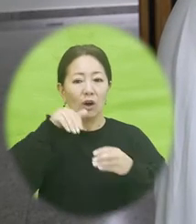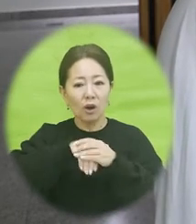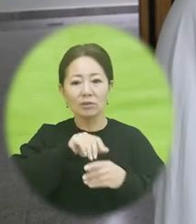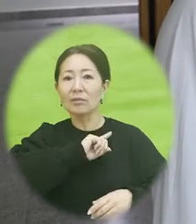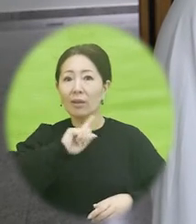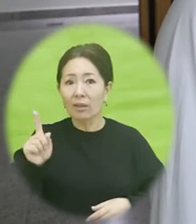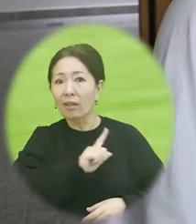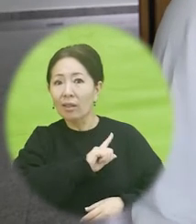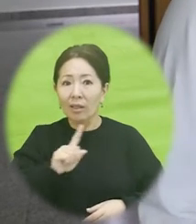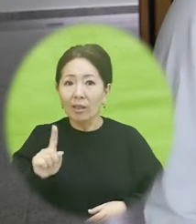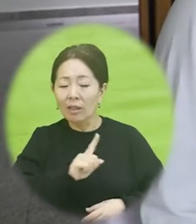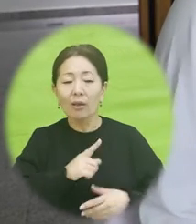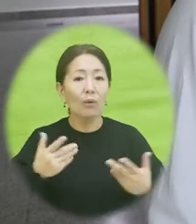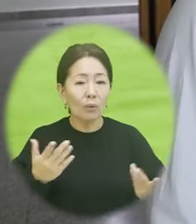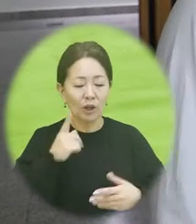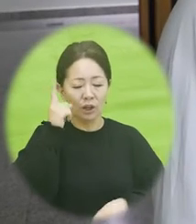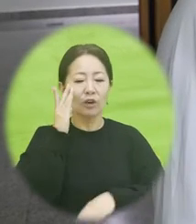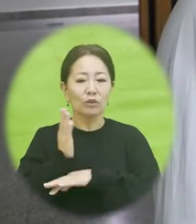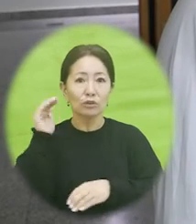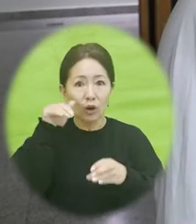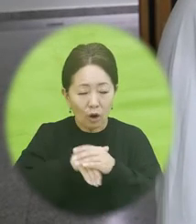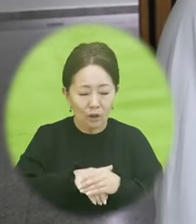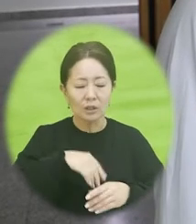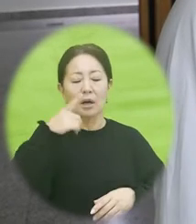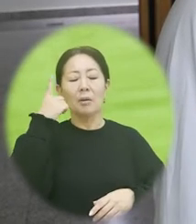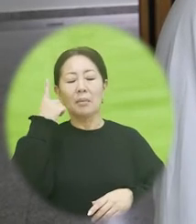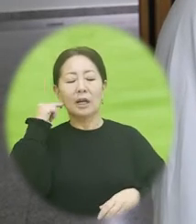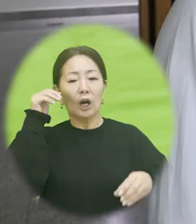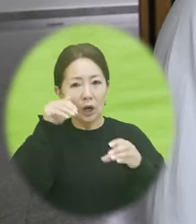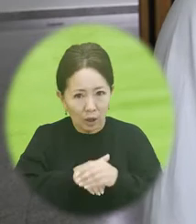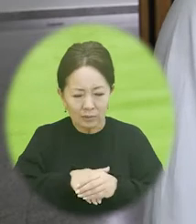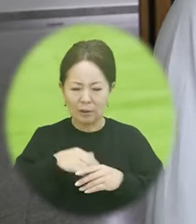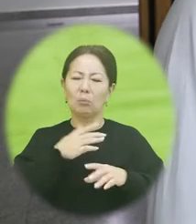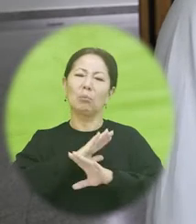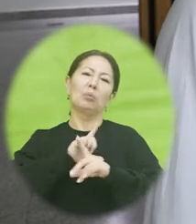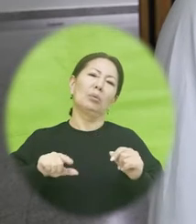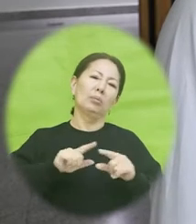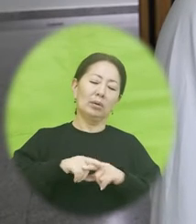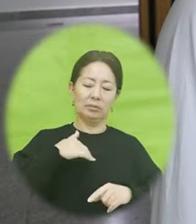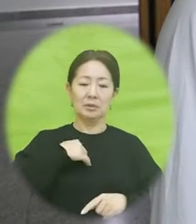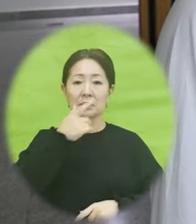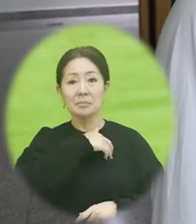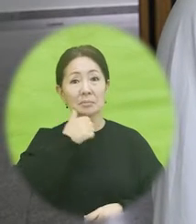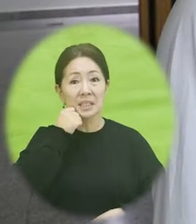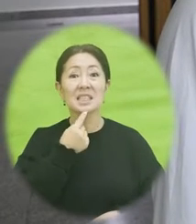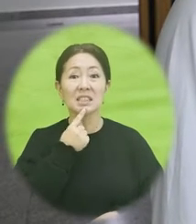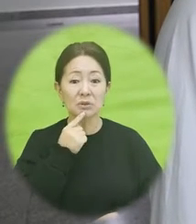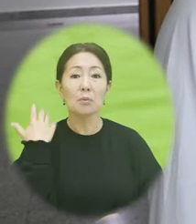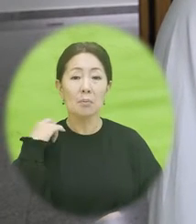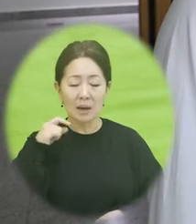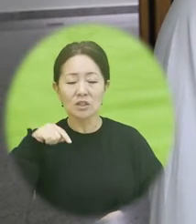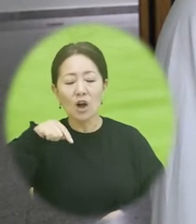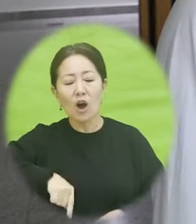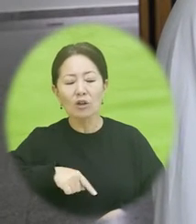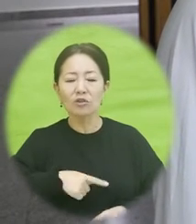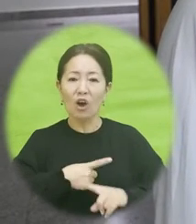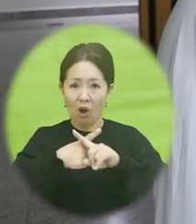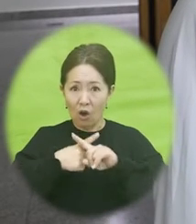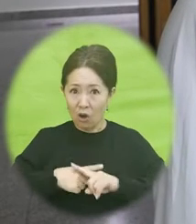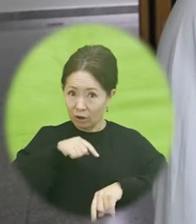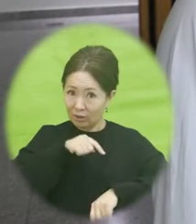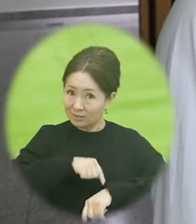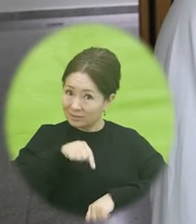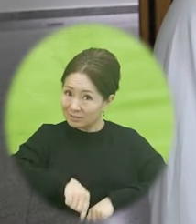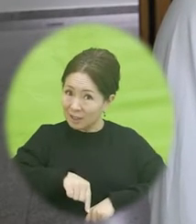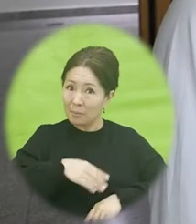бол нэг өдөр очно, хоёр өдөр очно, дахиад буцаагдана гэдээ дандаа ингээд өөрт маш хэцүү байсан бол одоо яг энэ хөл өрөөний хэцүү цаг